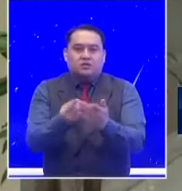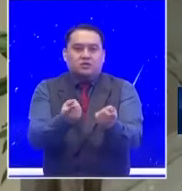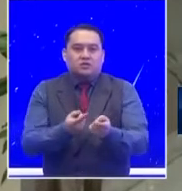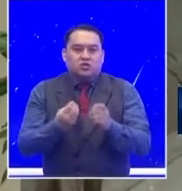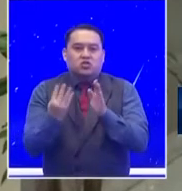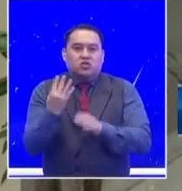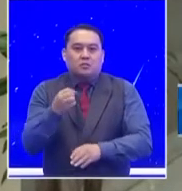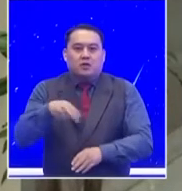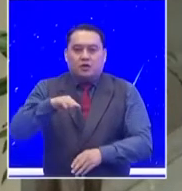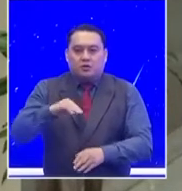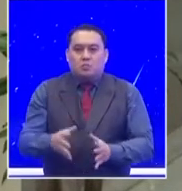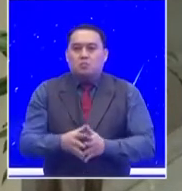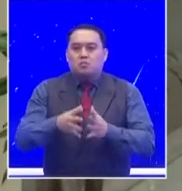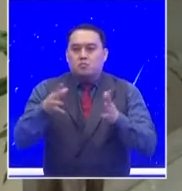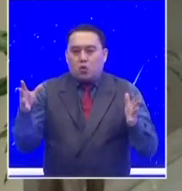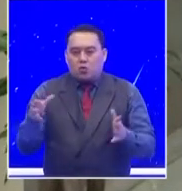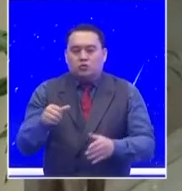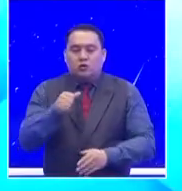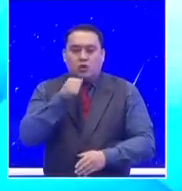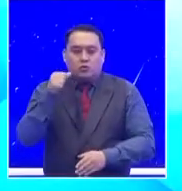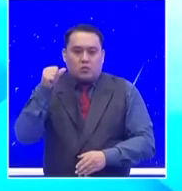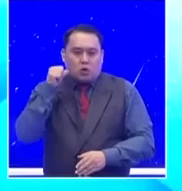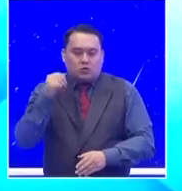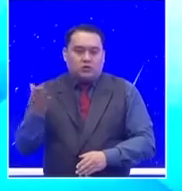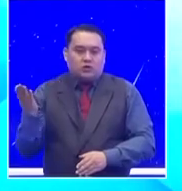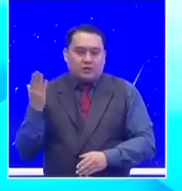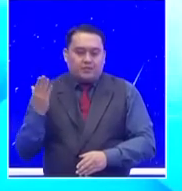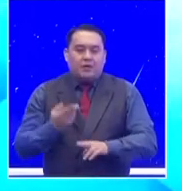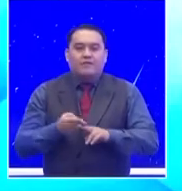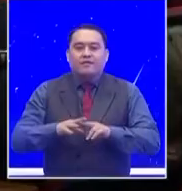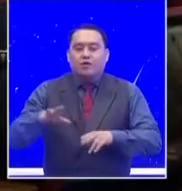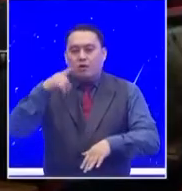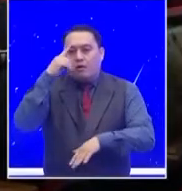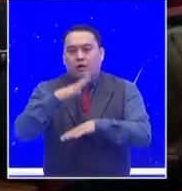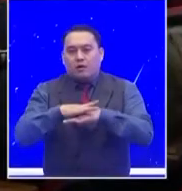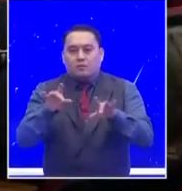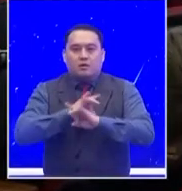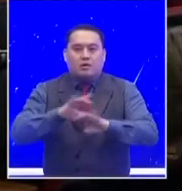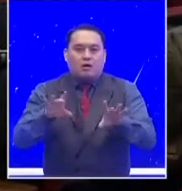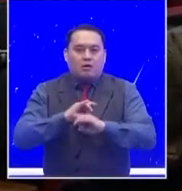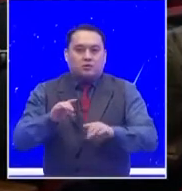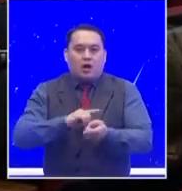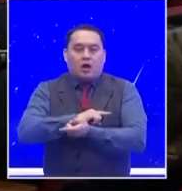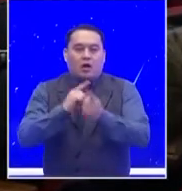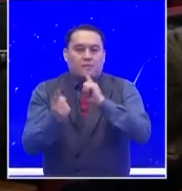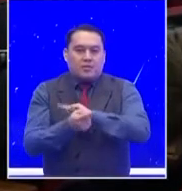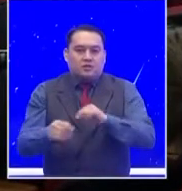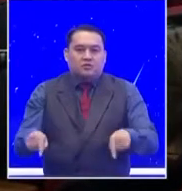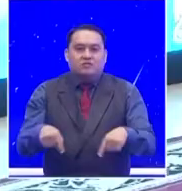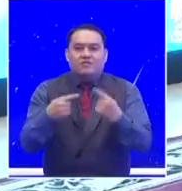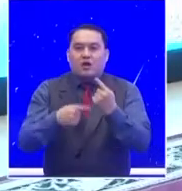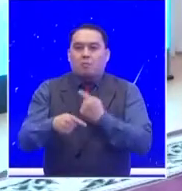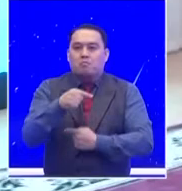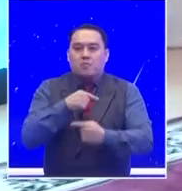4 миллиарда тенге больше по сравнению с годом ранее. Как отметил Галымжан Абдраимов, значительные обороты набрала сфера бизнеса.